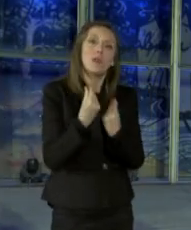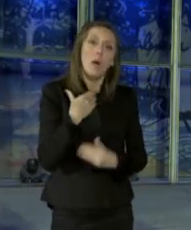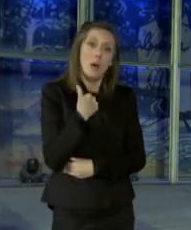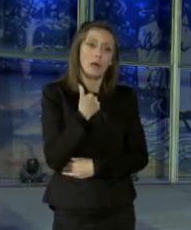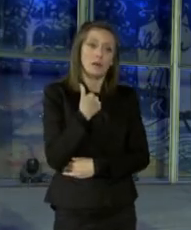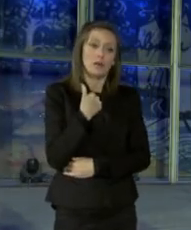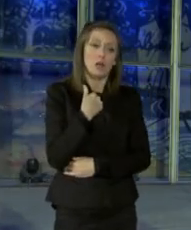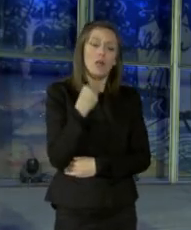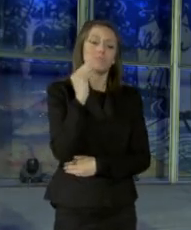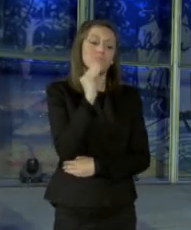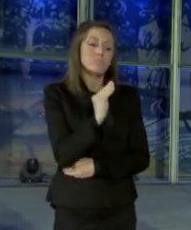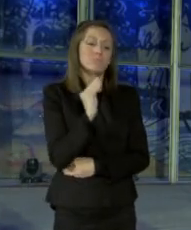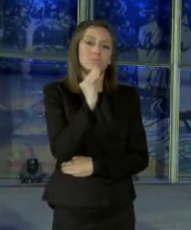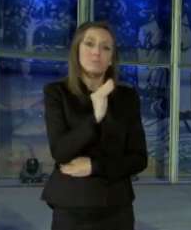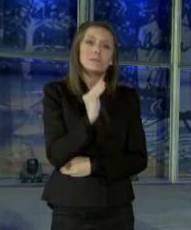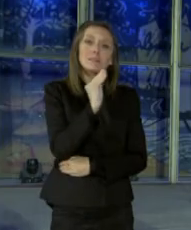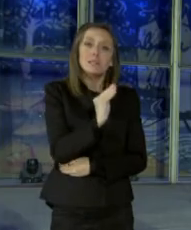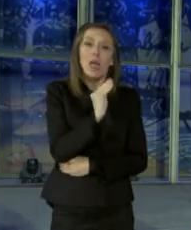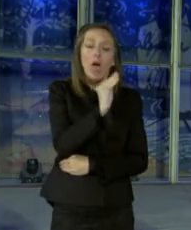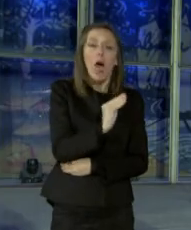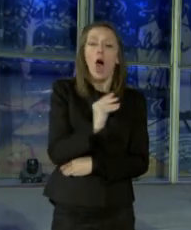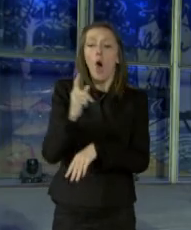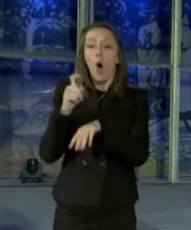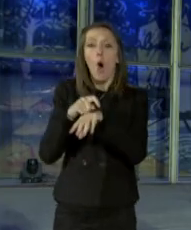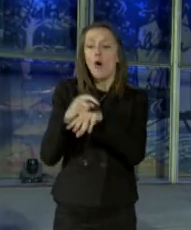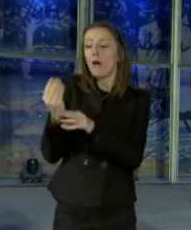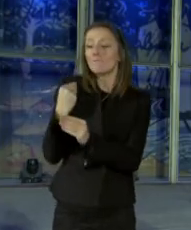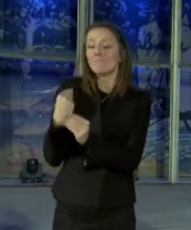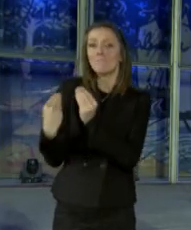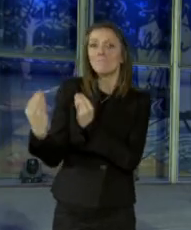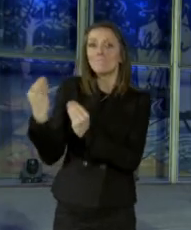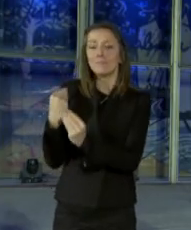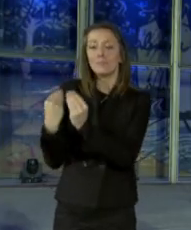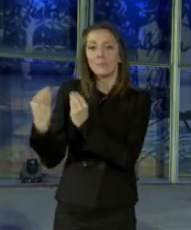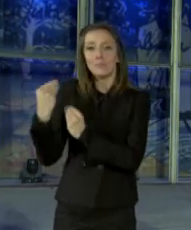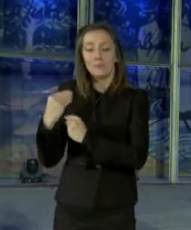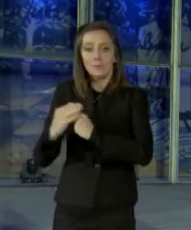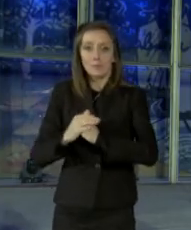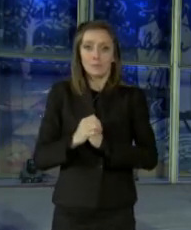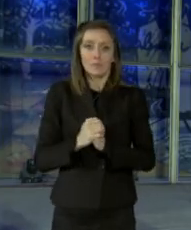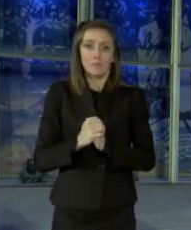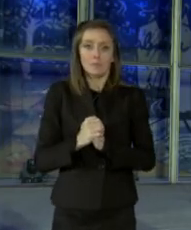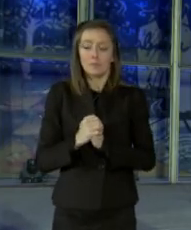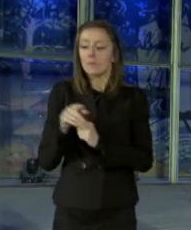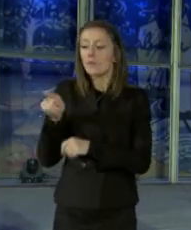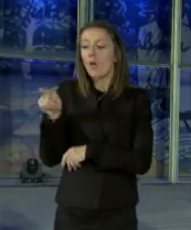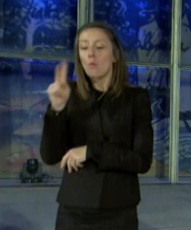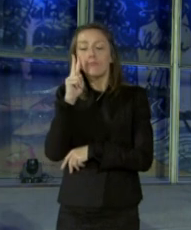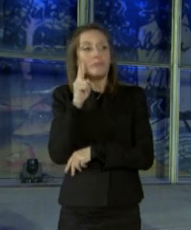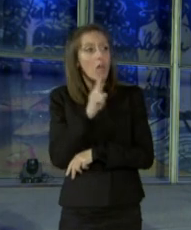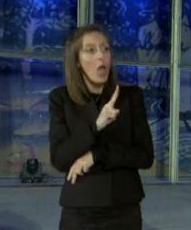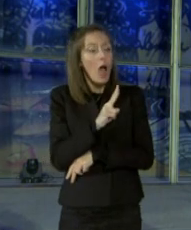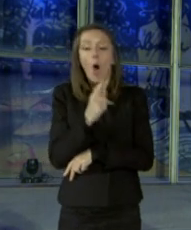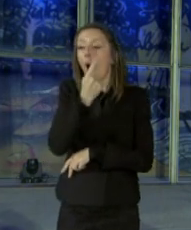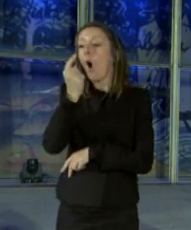comincio a chiedermi con molta frequenza l'orario mi guardava con occhi pieni